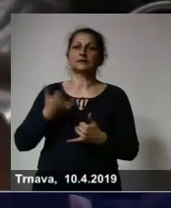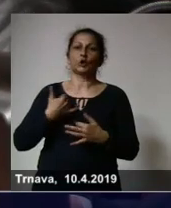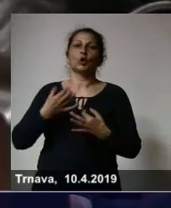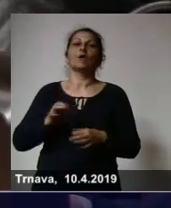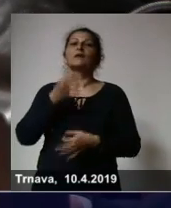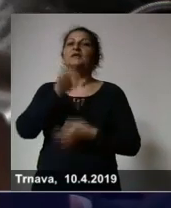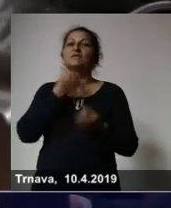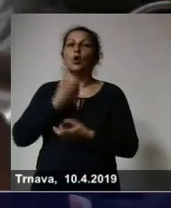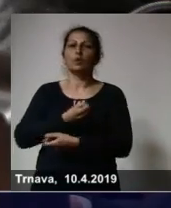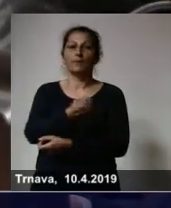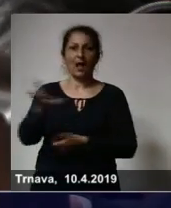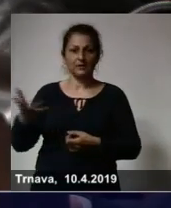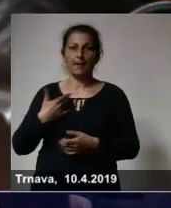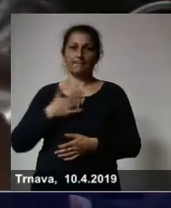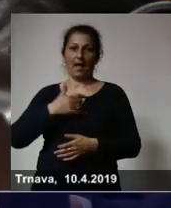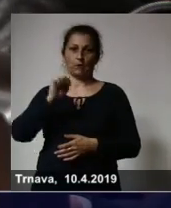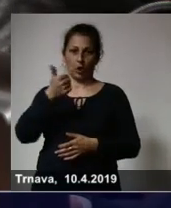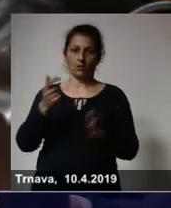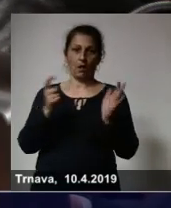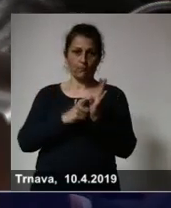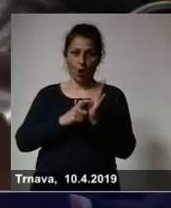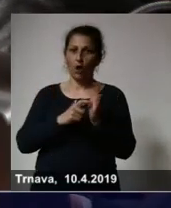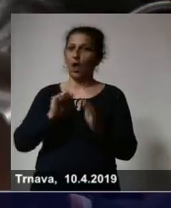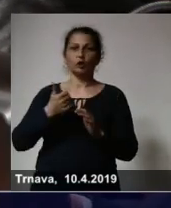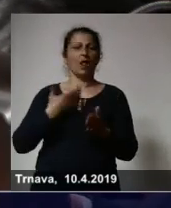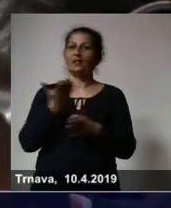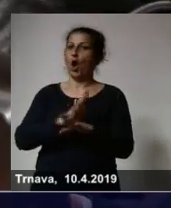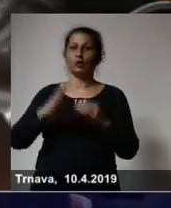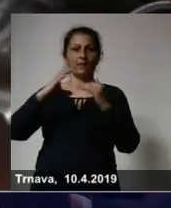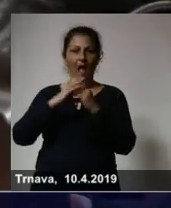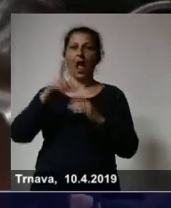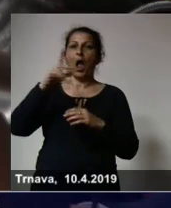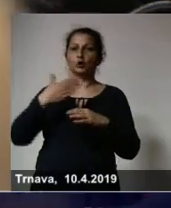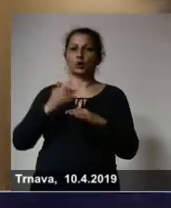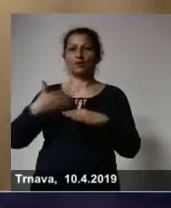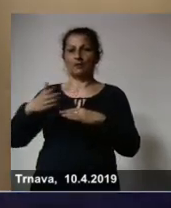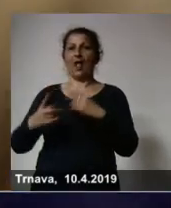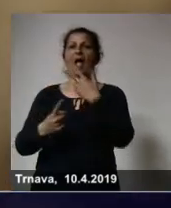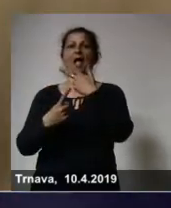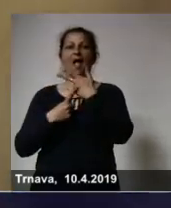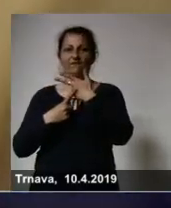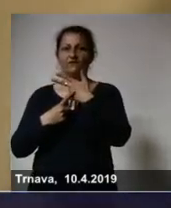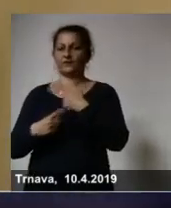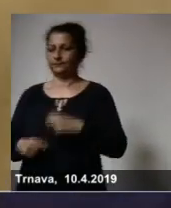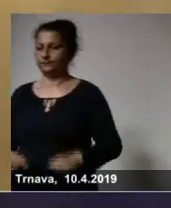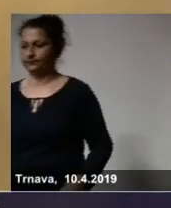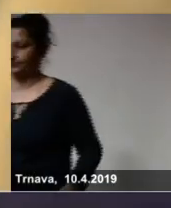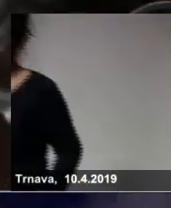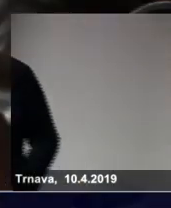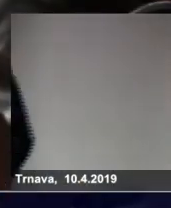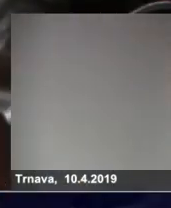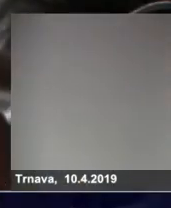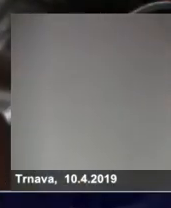informovať o tom, že ešte máme jeden bod, nekončíme Ečkom, ale Fkom, a to je informácia o projektových zámeroch a projektoch